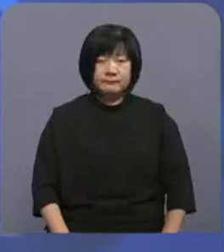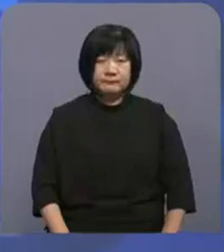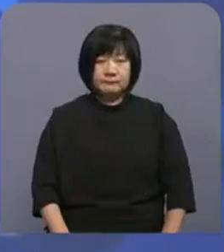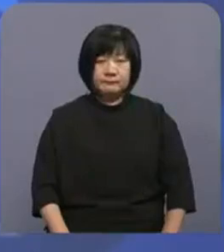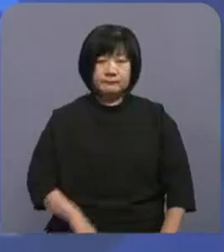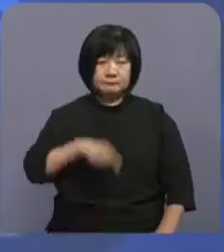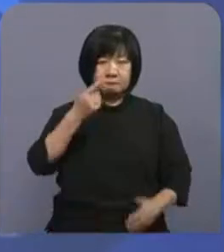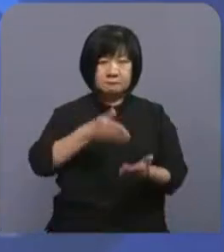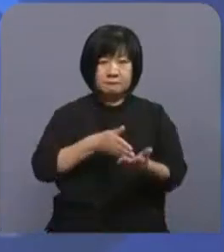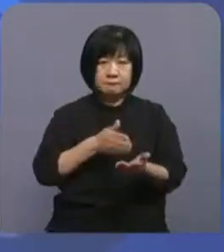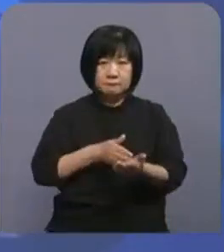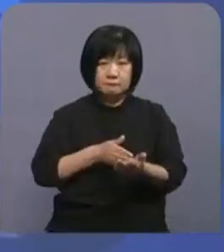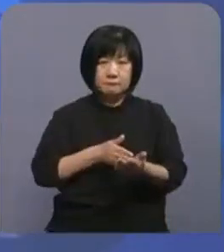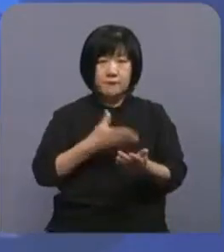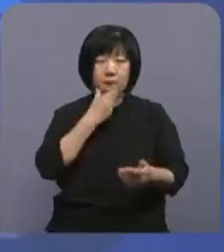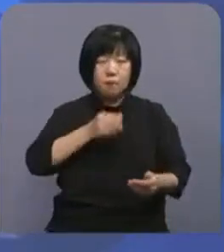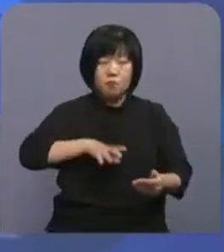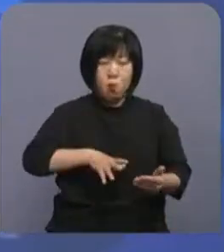무기한